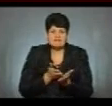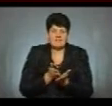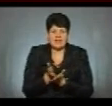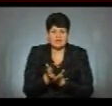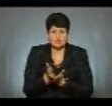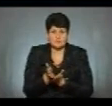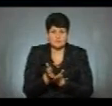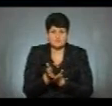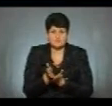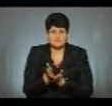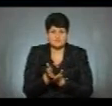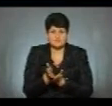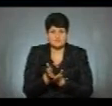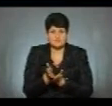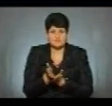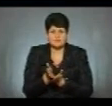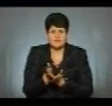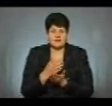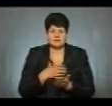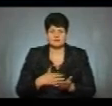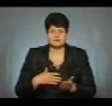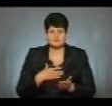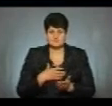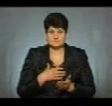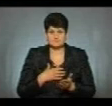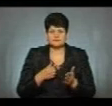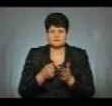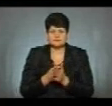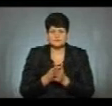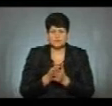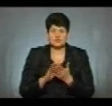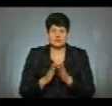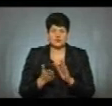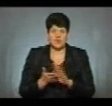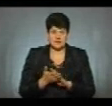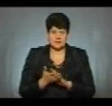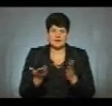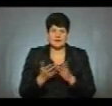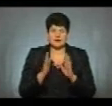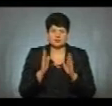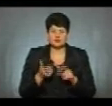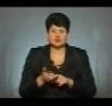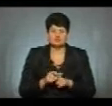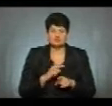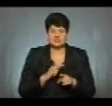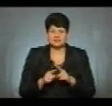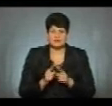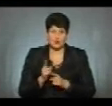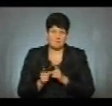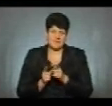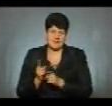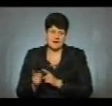і лінію актуальну до ситуації, яка буде дуже швидко мінятись,